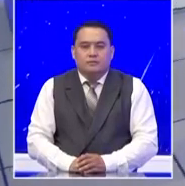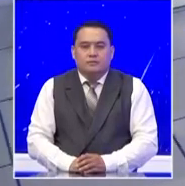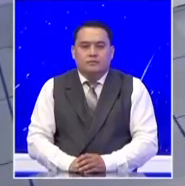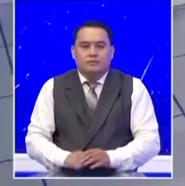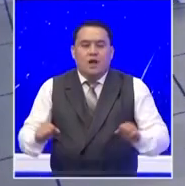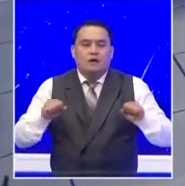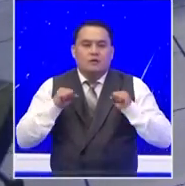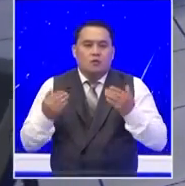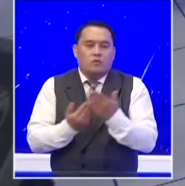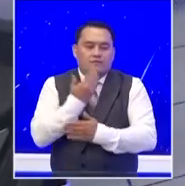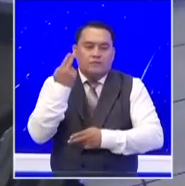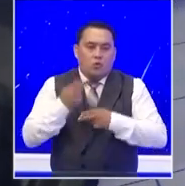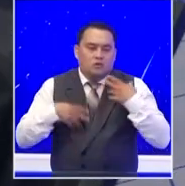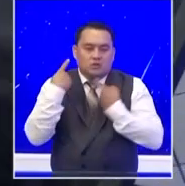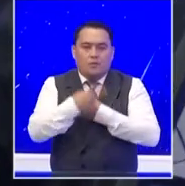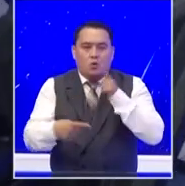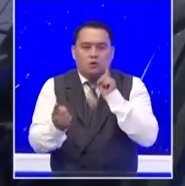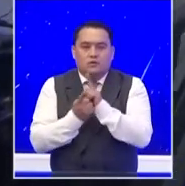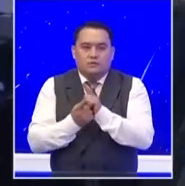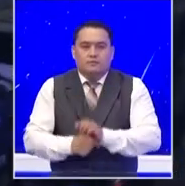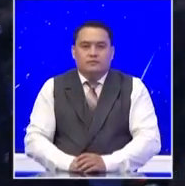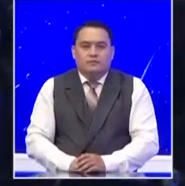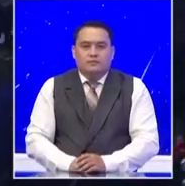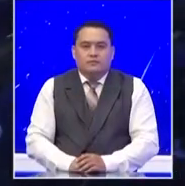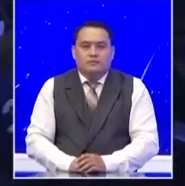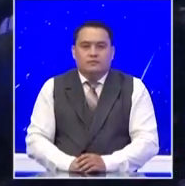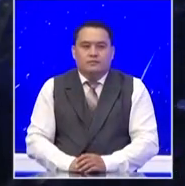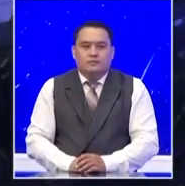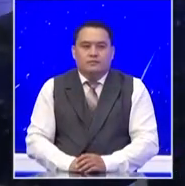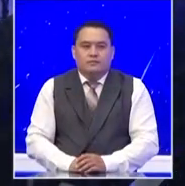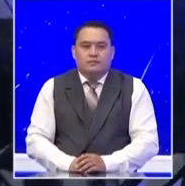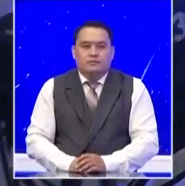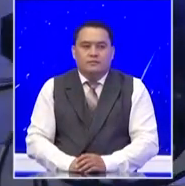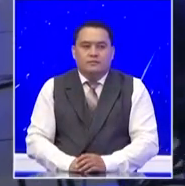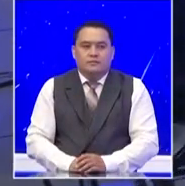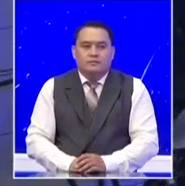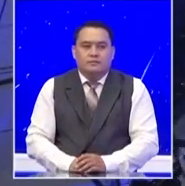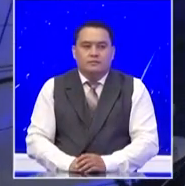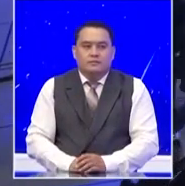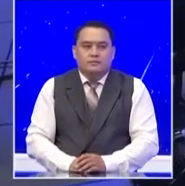Такой оказалась информационная картина уходящего дня. Спасибо за внимание. До свидания.